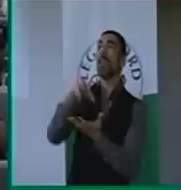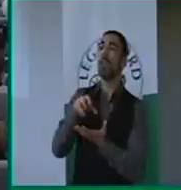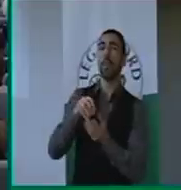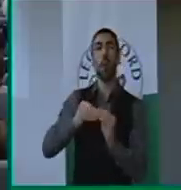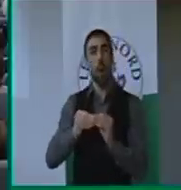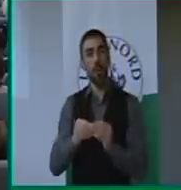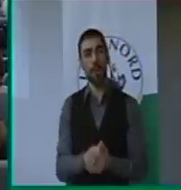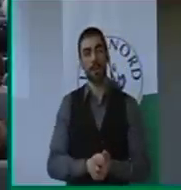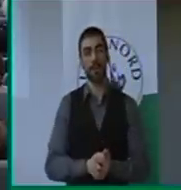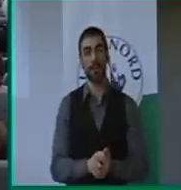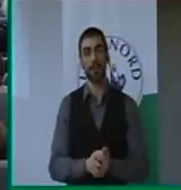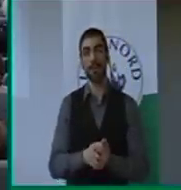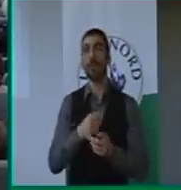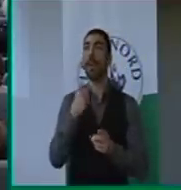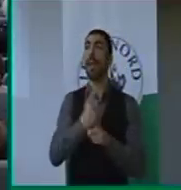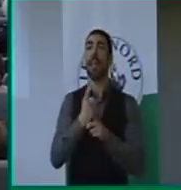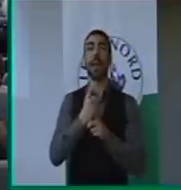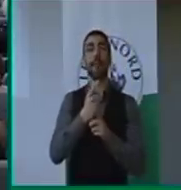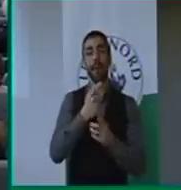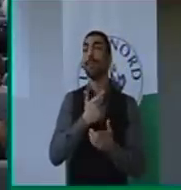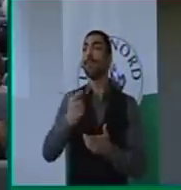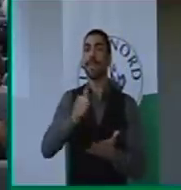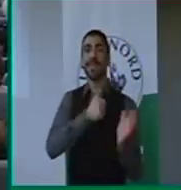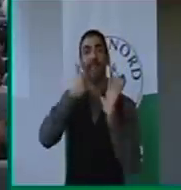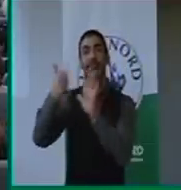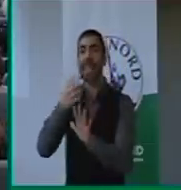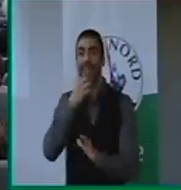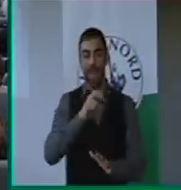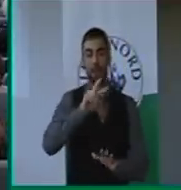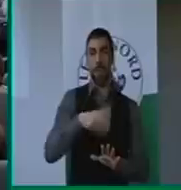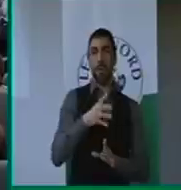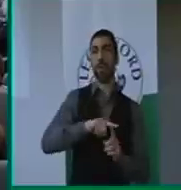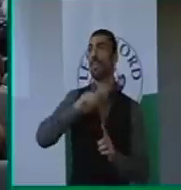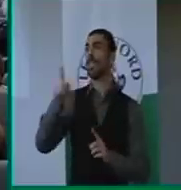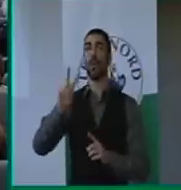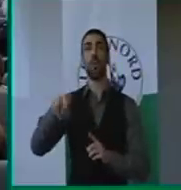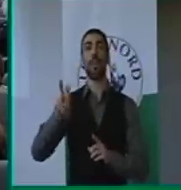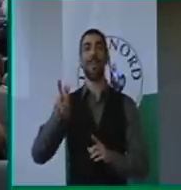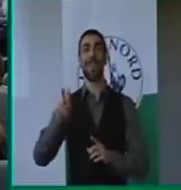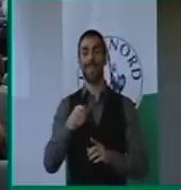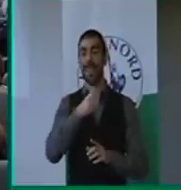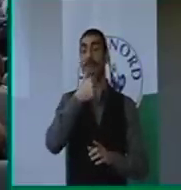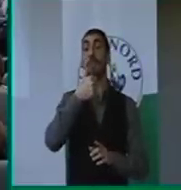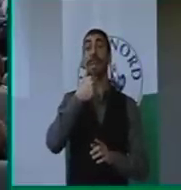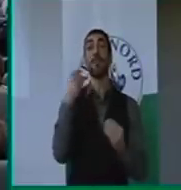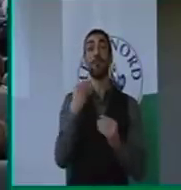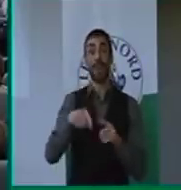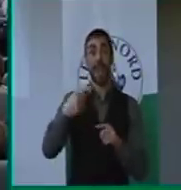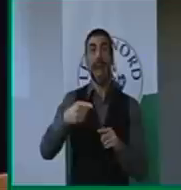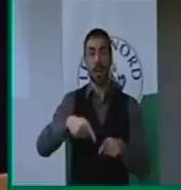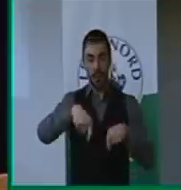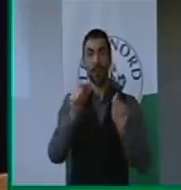contributo durerà 6 anni praticamente andremo dal 2014 al 2020 il primo gennaio entrerà in vigore